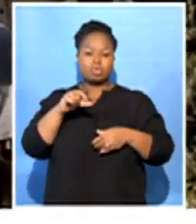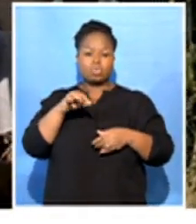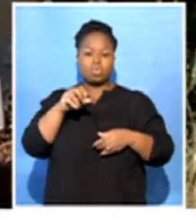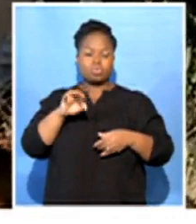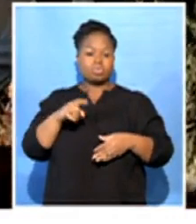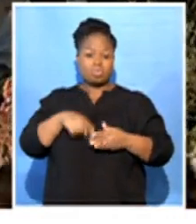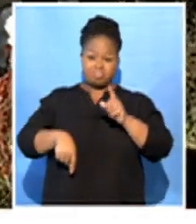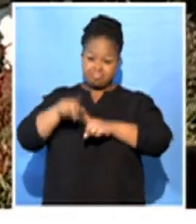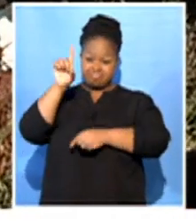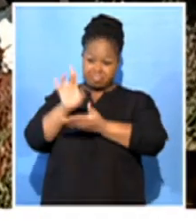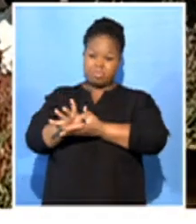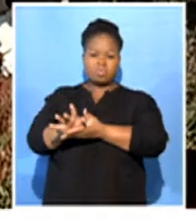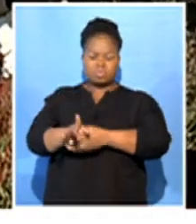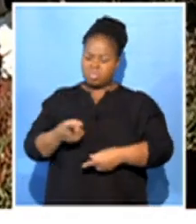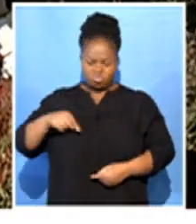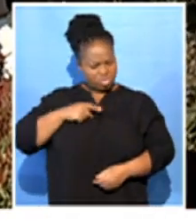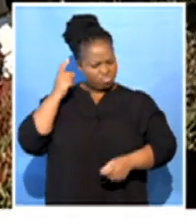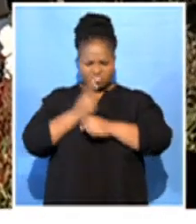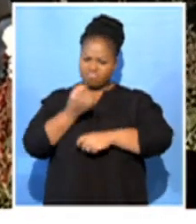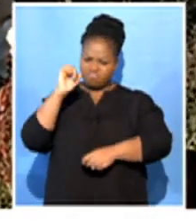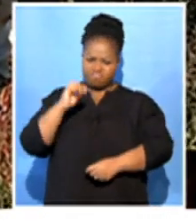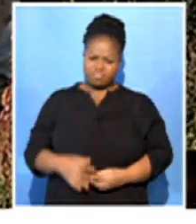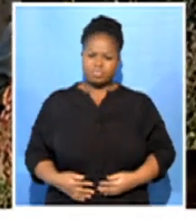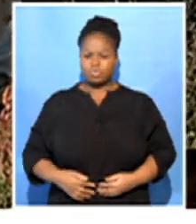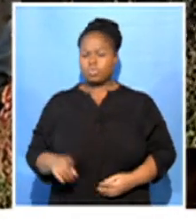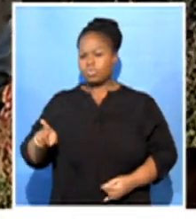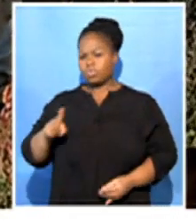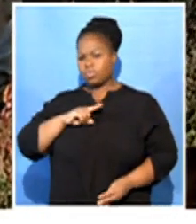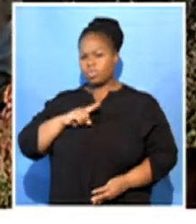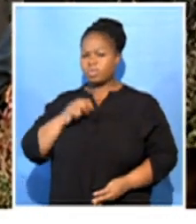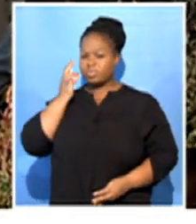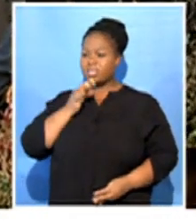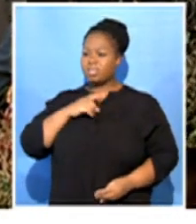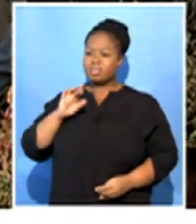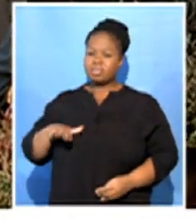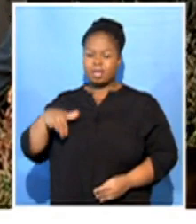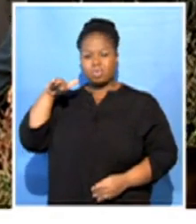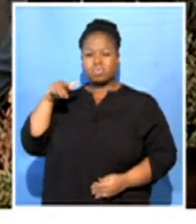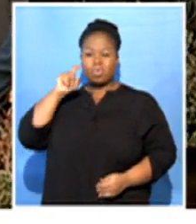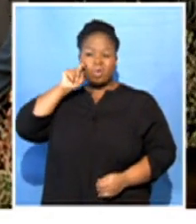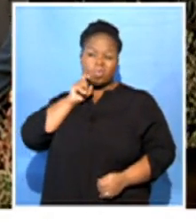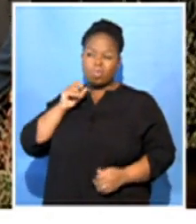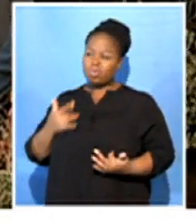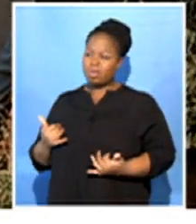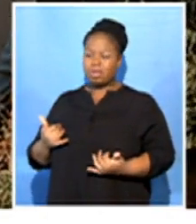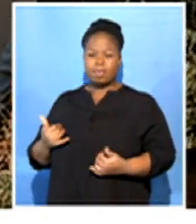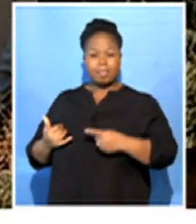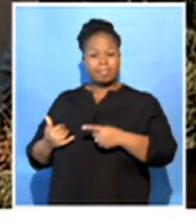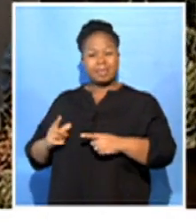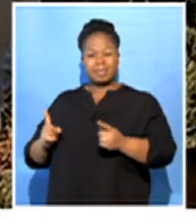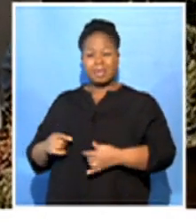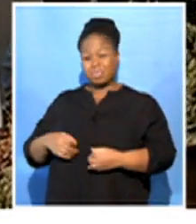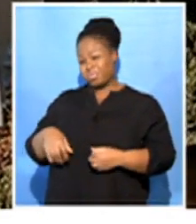woyisakala basiphumi. Njengobuthi oluphale lapha nje makhulu, ingabe usenalo ithemba lokuba lo